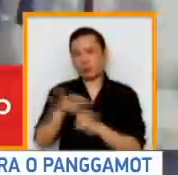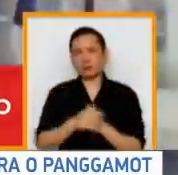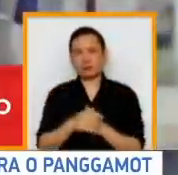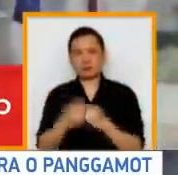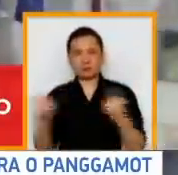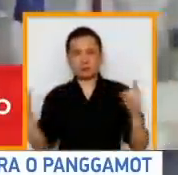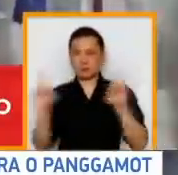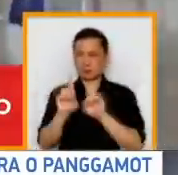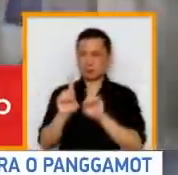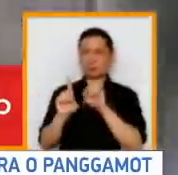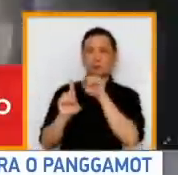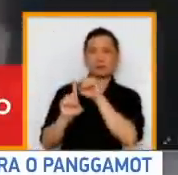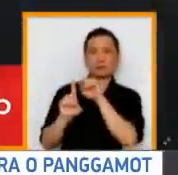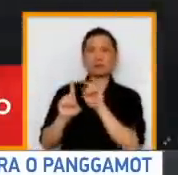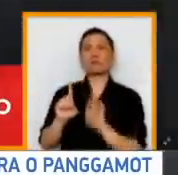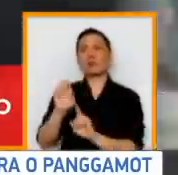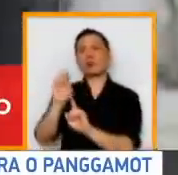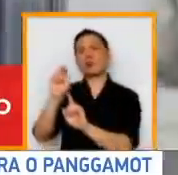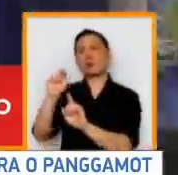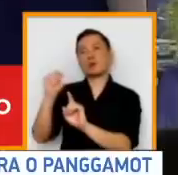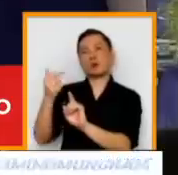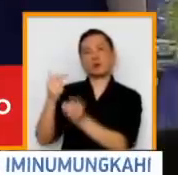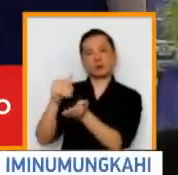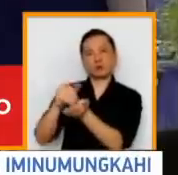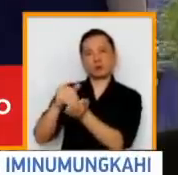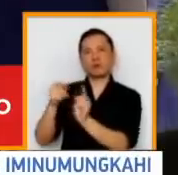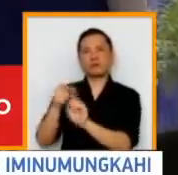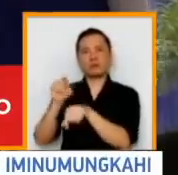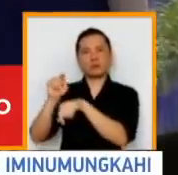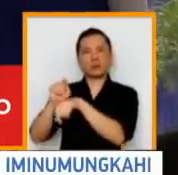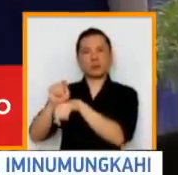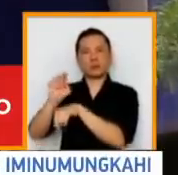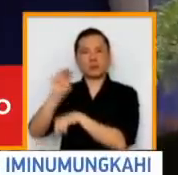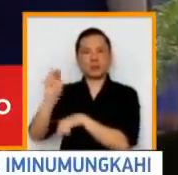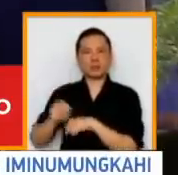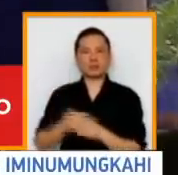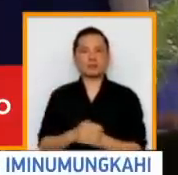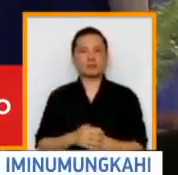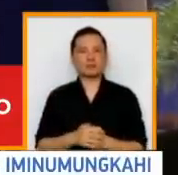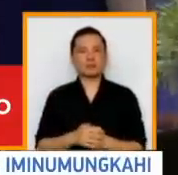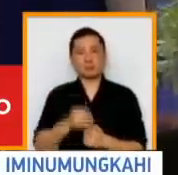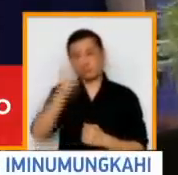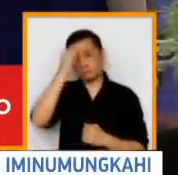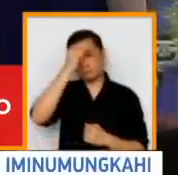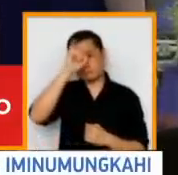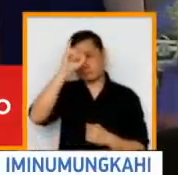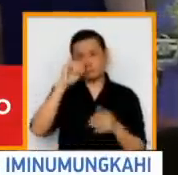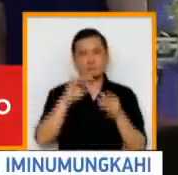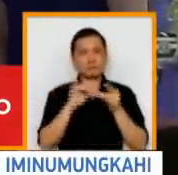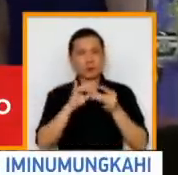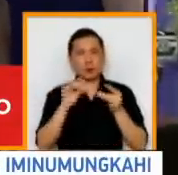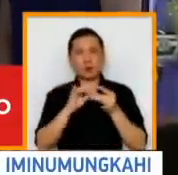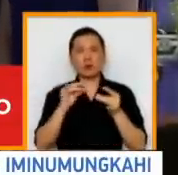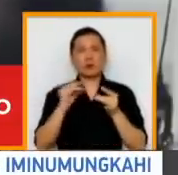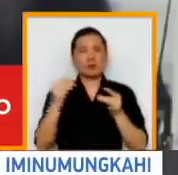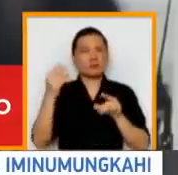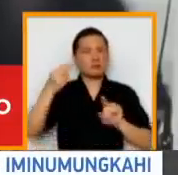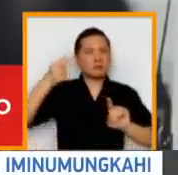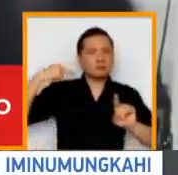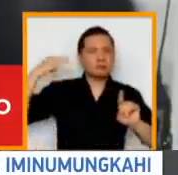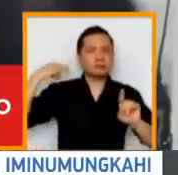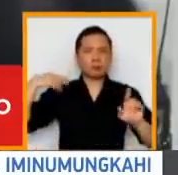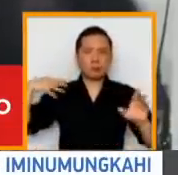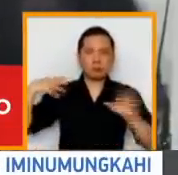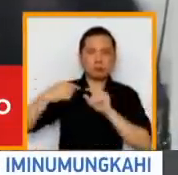Willie Ong sa Baseco Compound, Tondo, Maynila. Ikinuwento ni Moreno ang kanyang pagiging basurero, pagsusumikap pag-aral